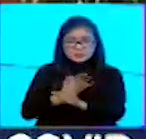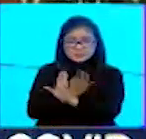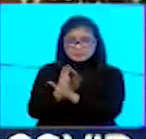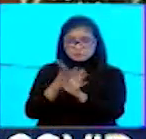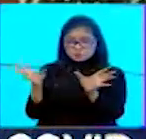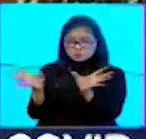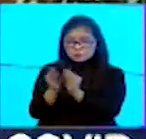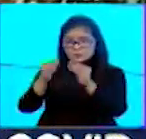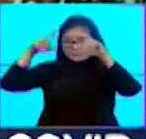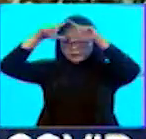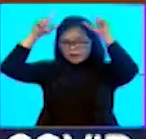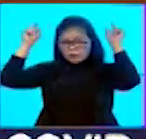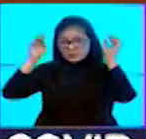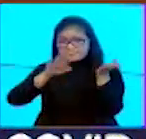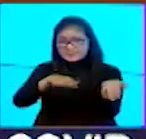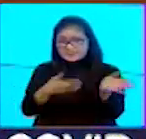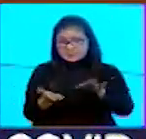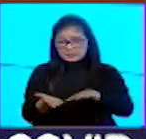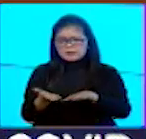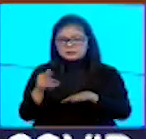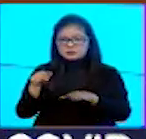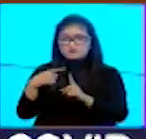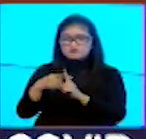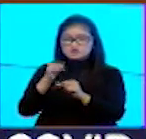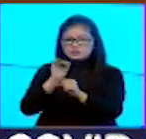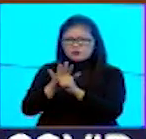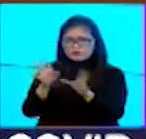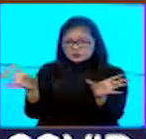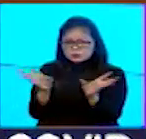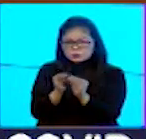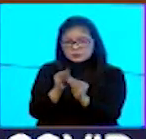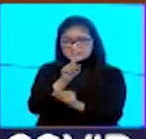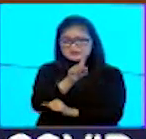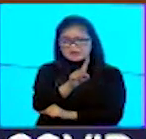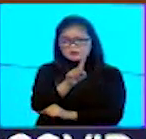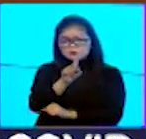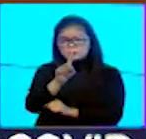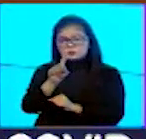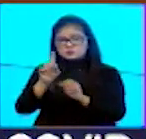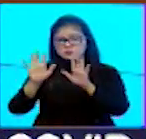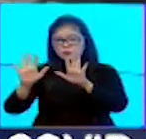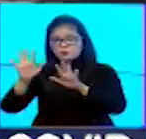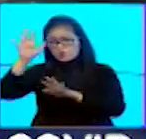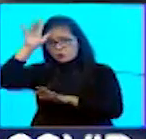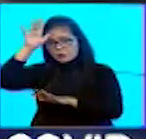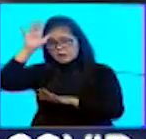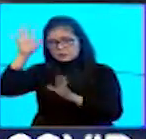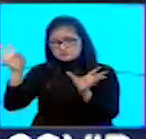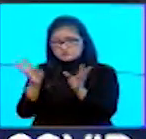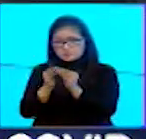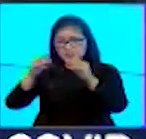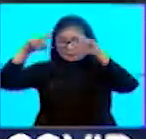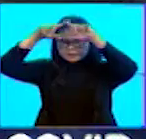Timur yang meninggal dunia setelah terpapar COVID-19 berjumlah 110 orang. Sementara total perawat yang terkonfirmasi